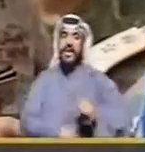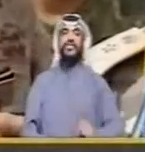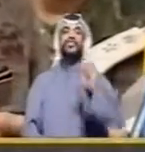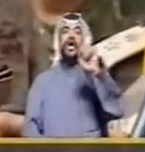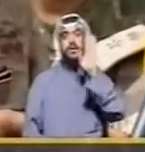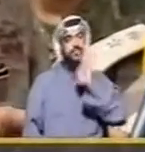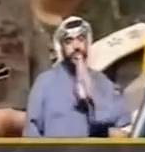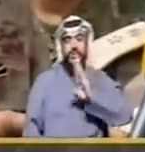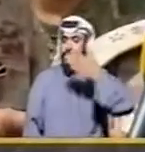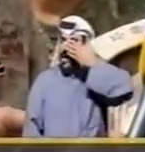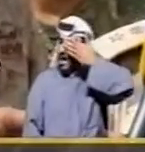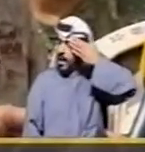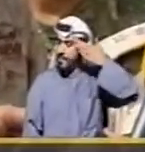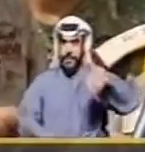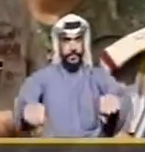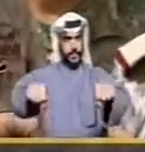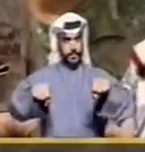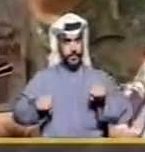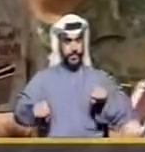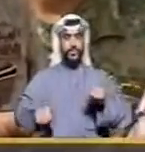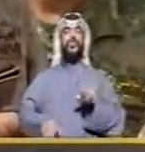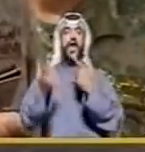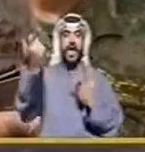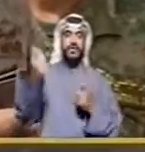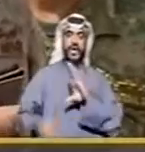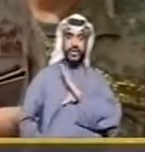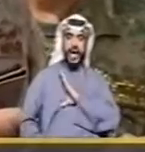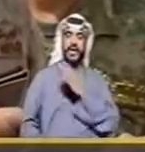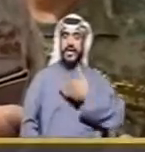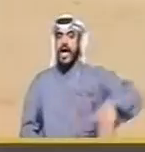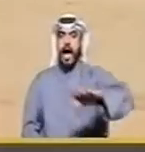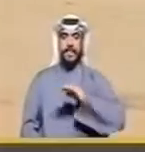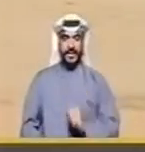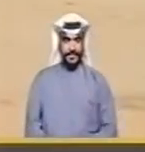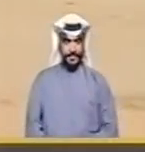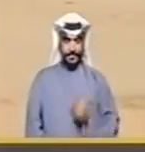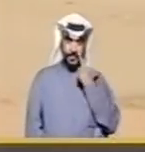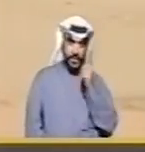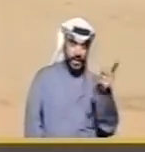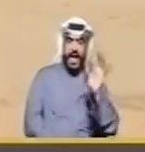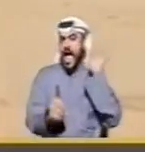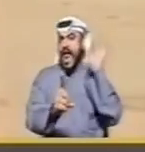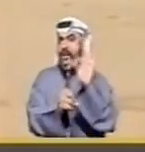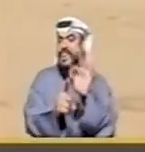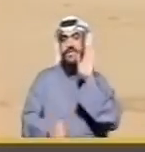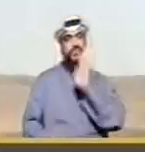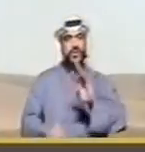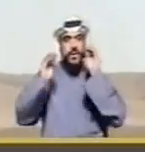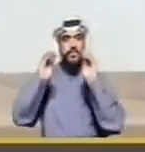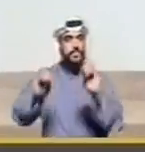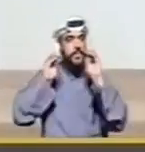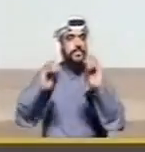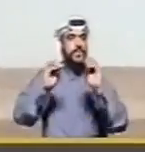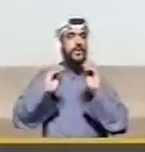الكفاءة القتالية بين مختلف وحدات القوات المسلحة. الهدف من التمرين صقل القدرات